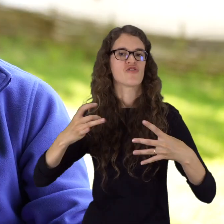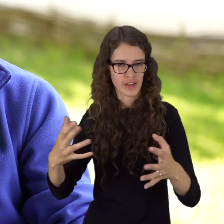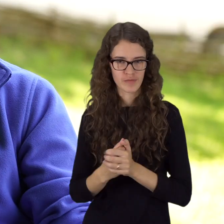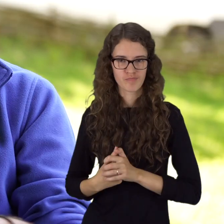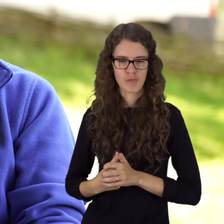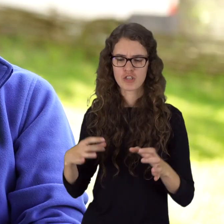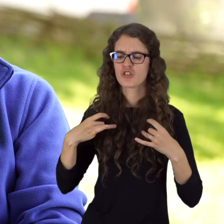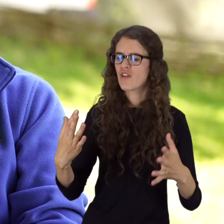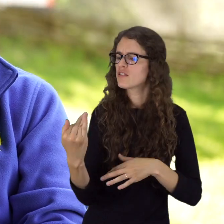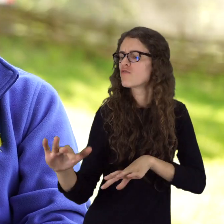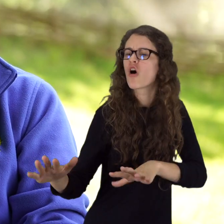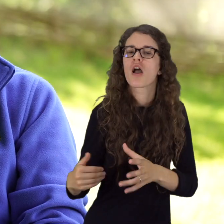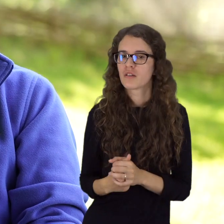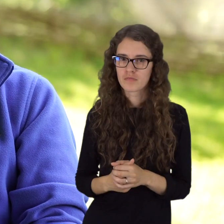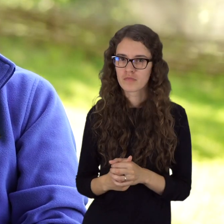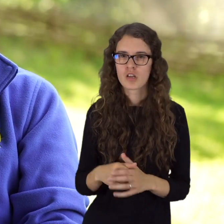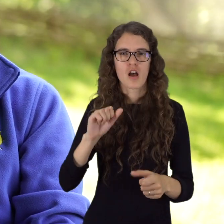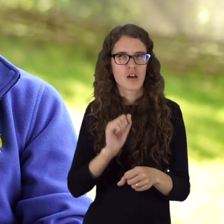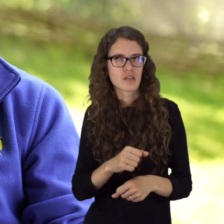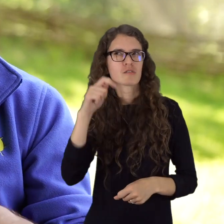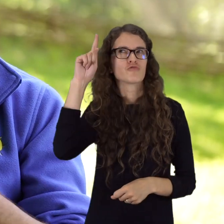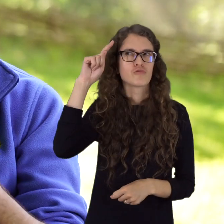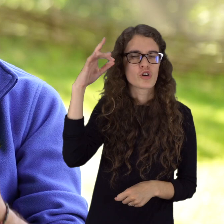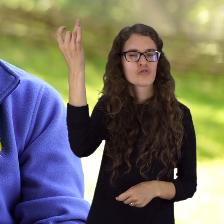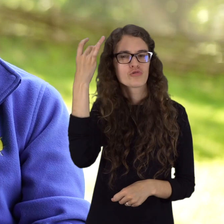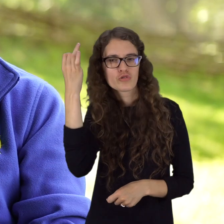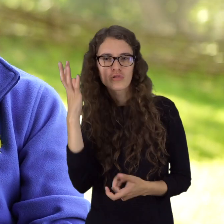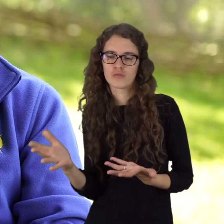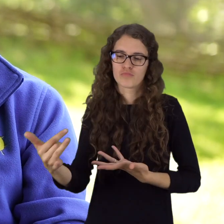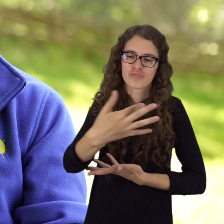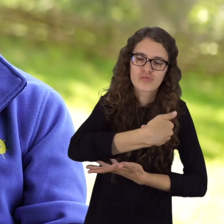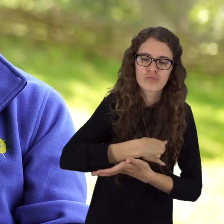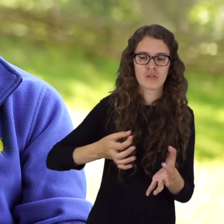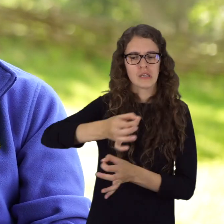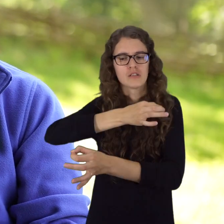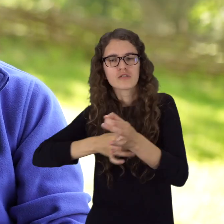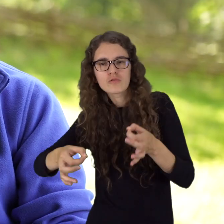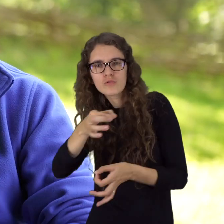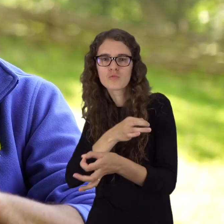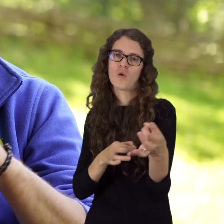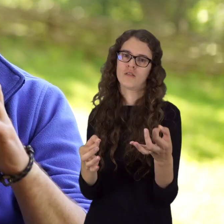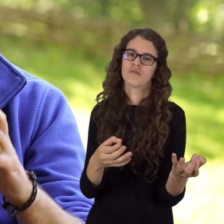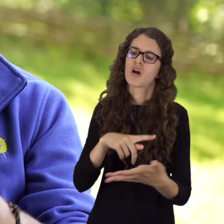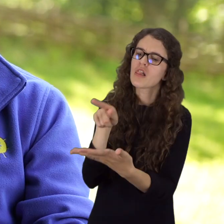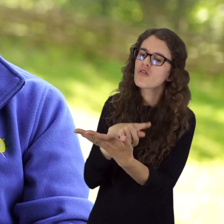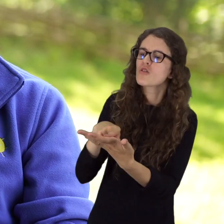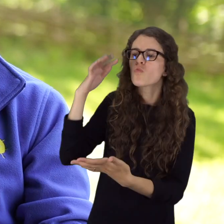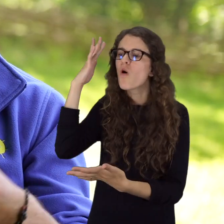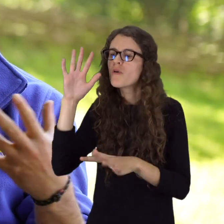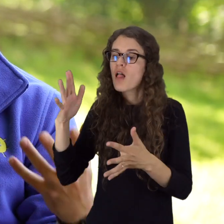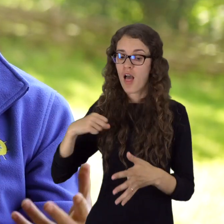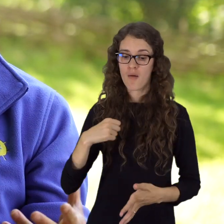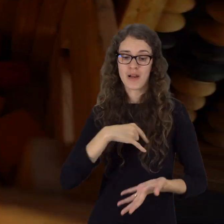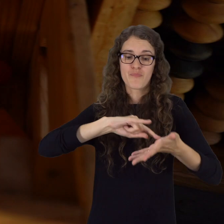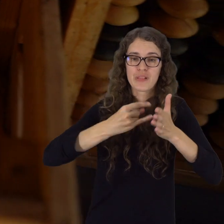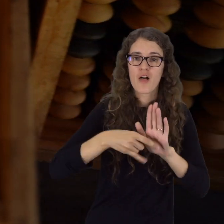geras vakarėlis? Tai jie turėjo išsiaiškinti, pasakoti, dalinti savo idėjomis, daug diskutuoti, klausytis kitų nuomonės, vėliau planavo